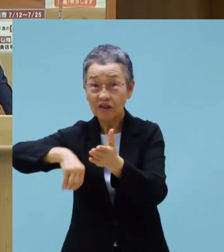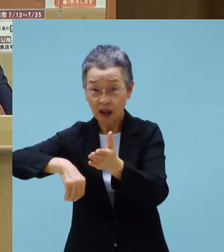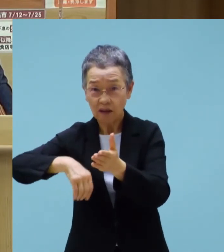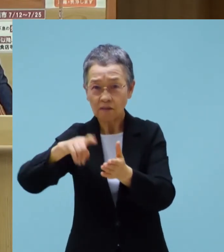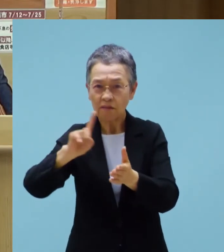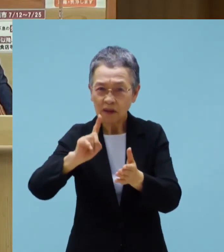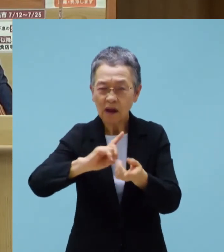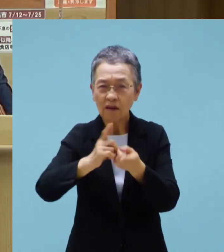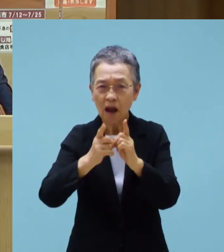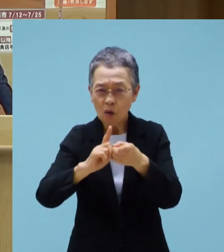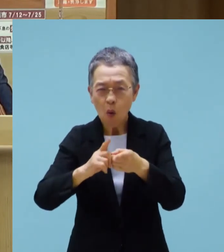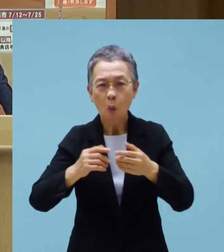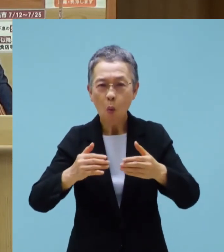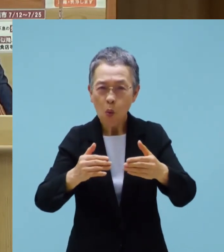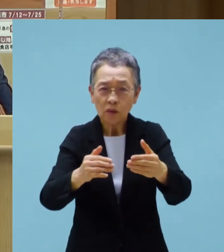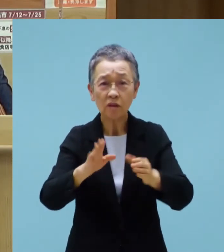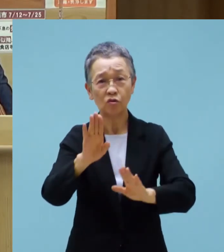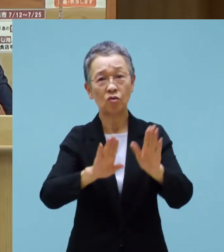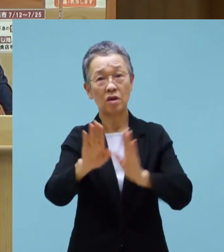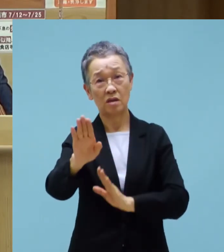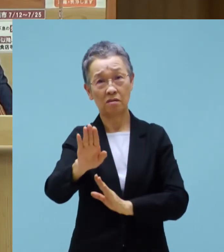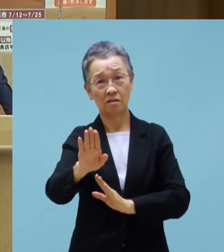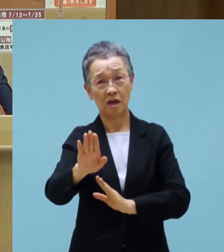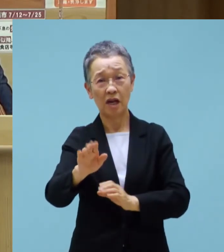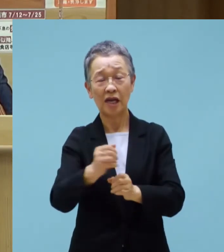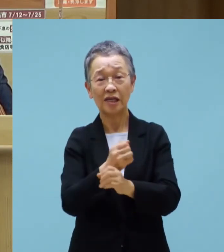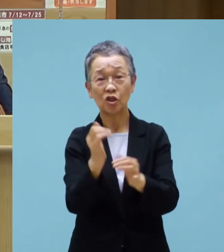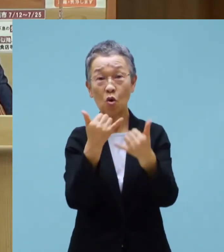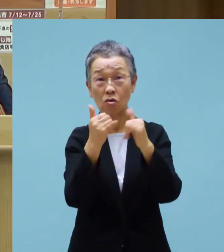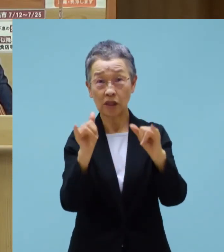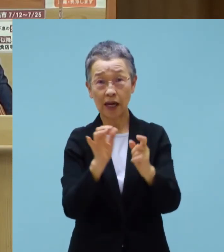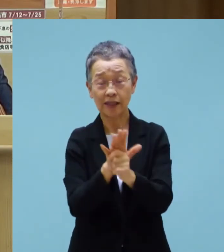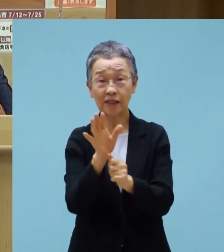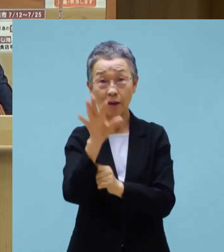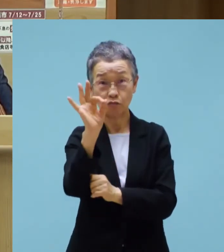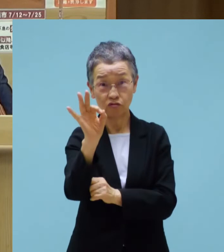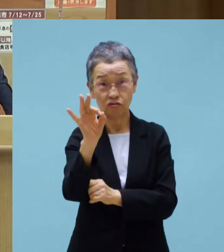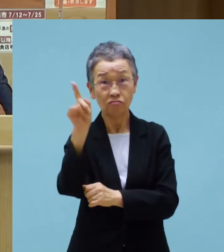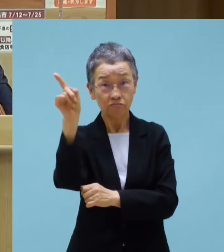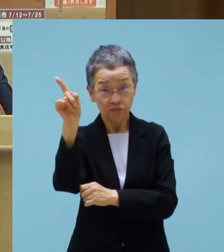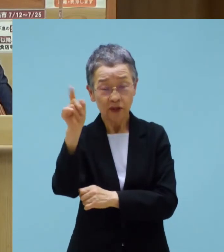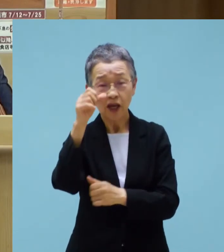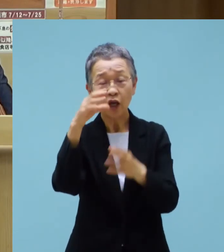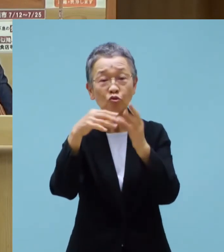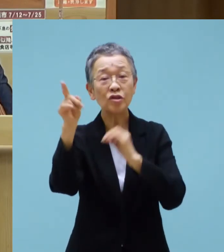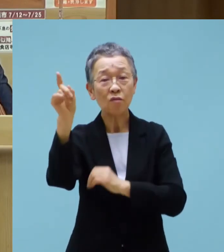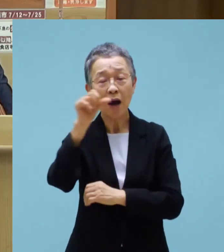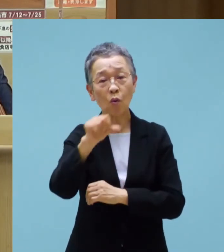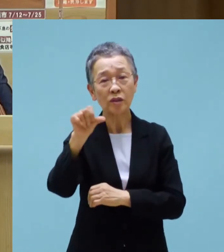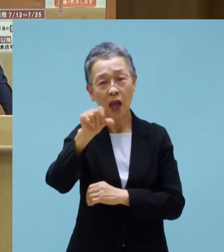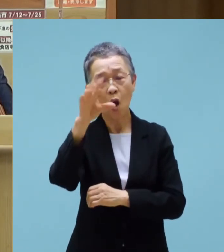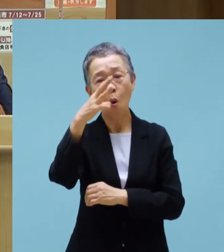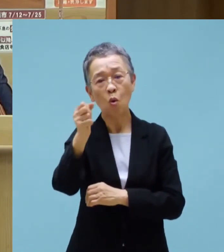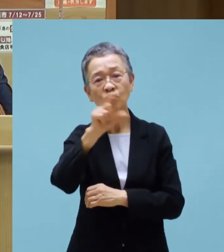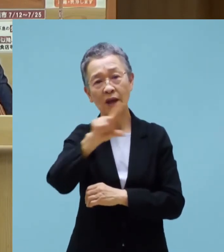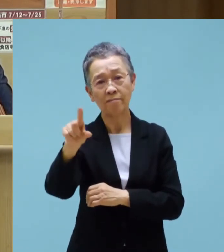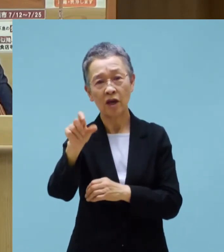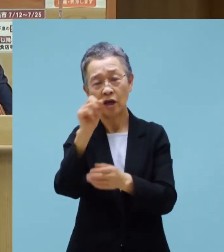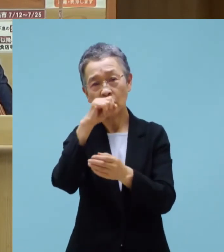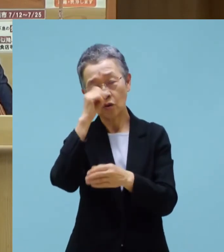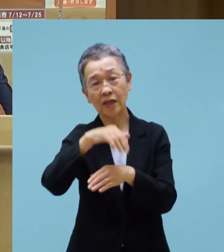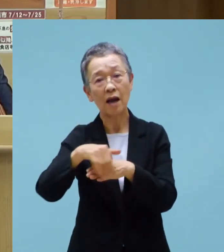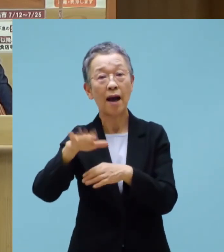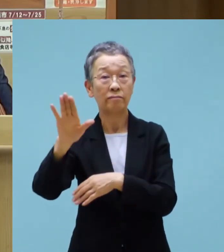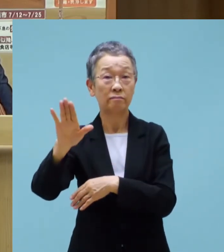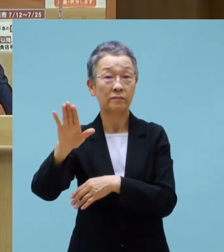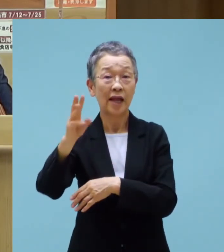状況で、この事業者支援分、国の方は5000億円予算がありまして、で3000億円は配